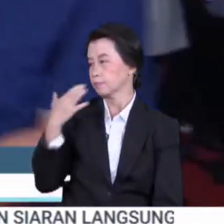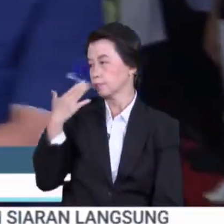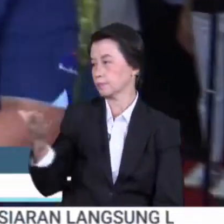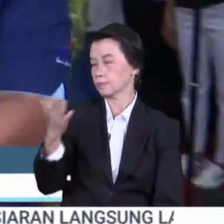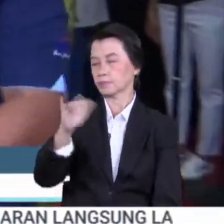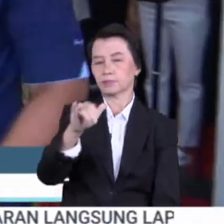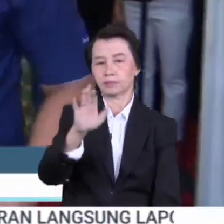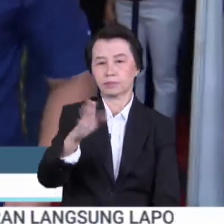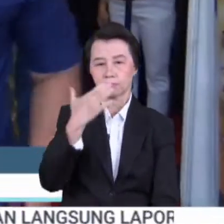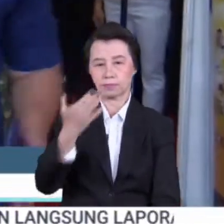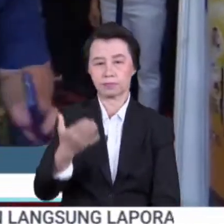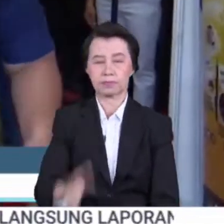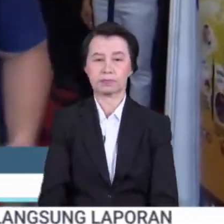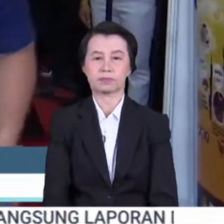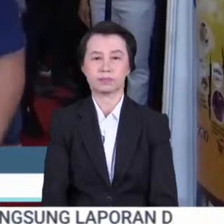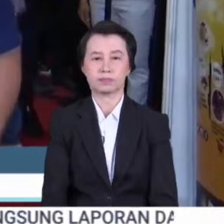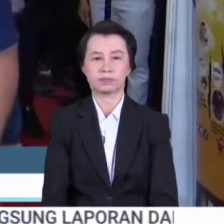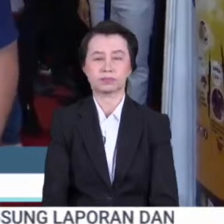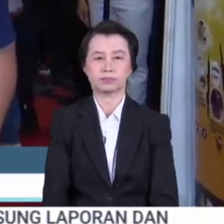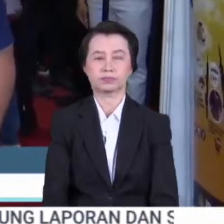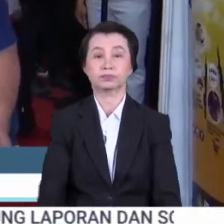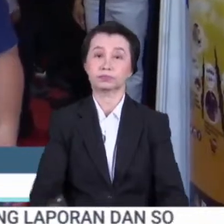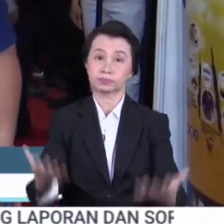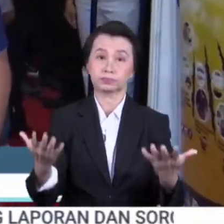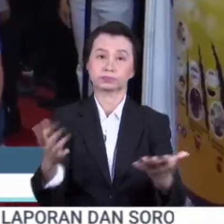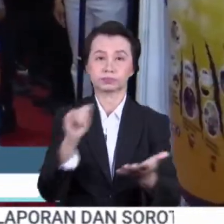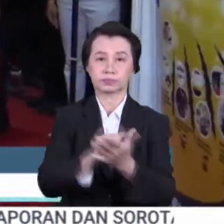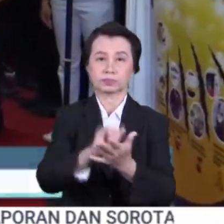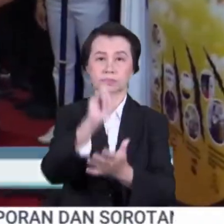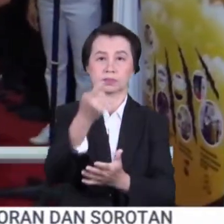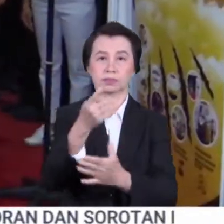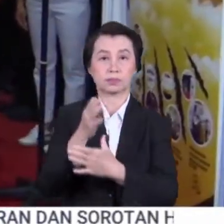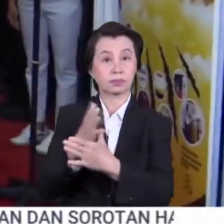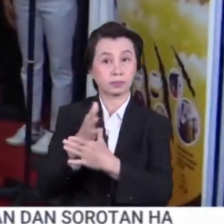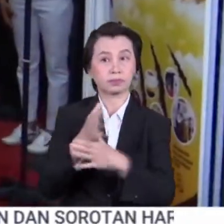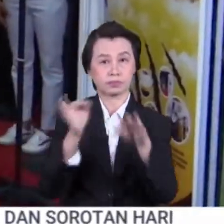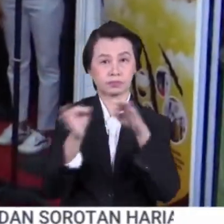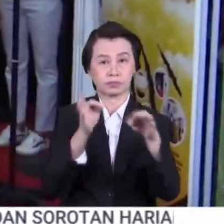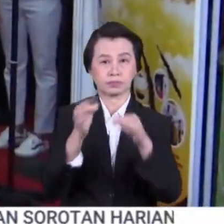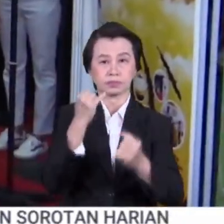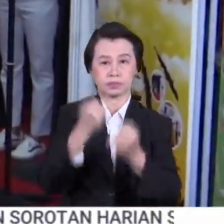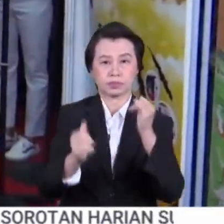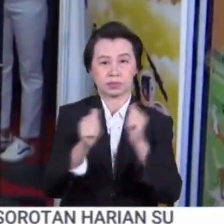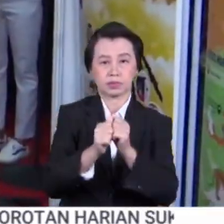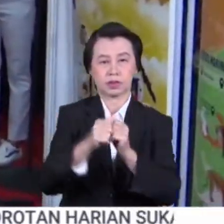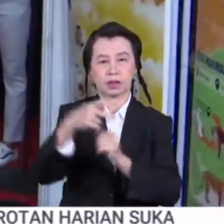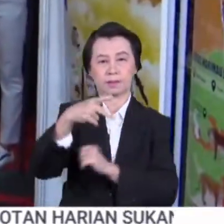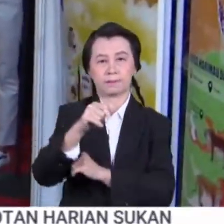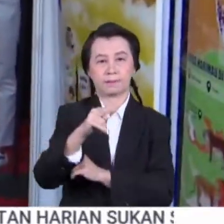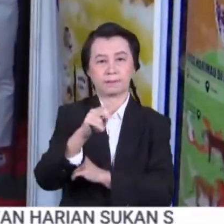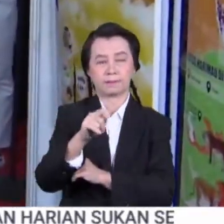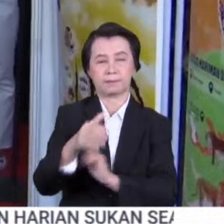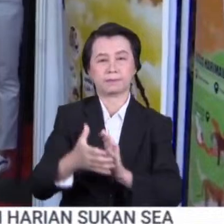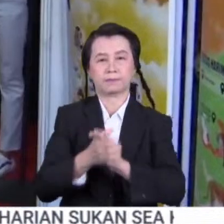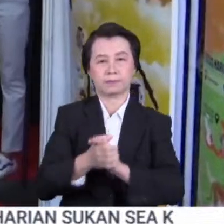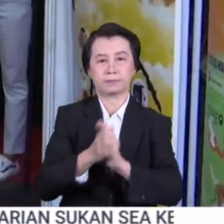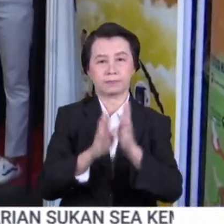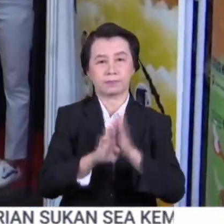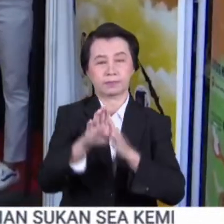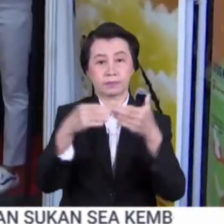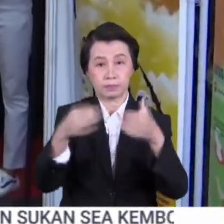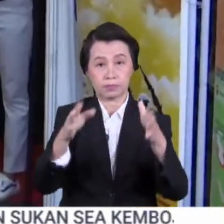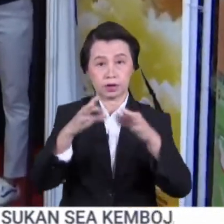sudah untuk bersama kami untuk petang ini. Jadi itu saja perkongsian saya. Akhiri dengan satu pantun. Salam Madani pembuka